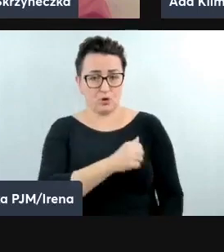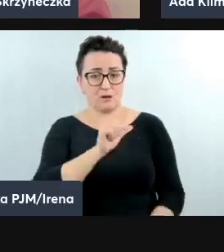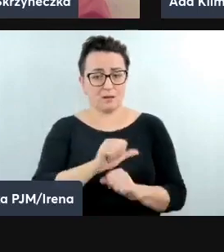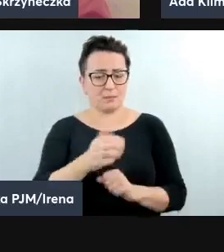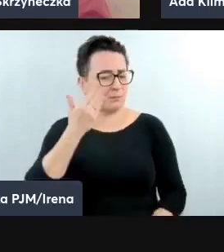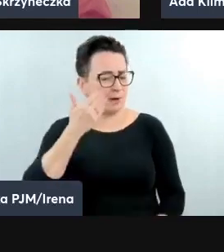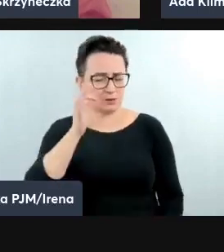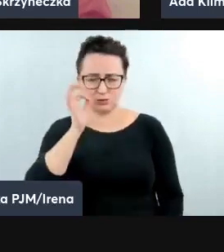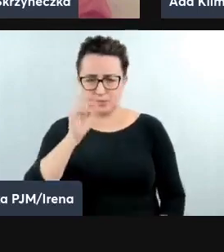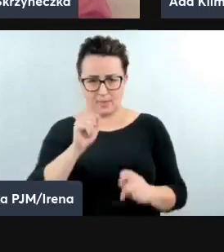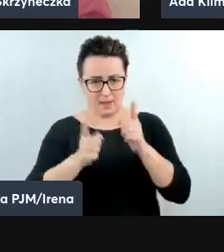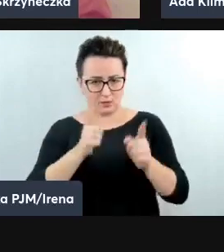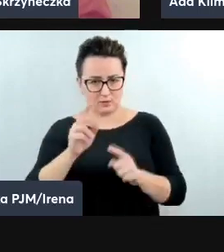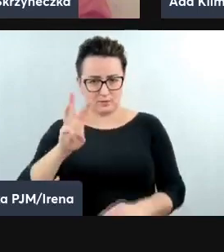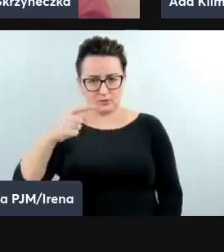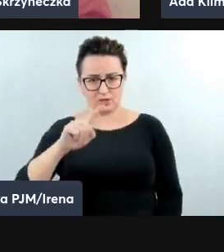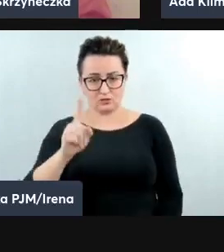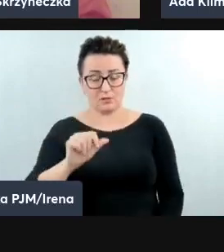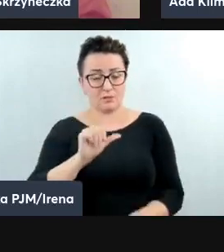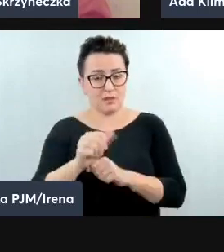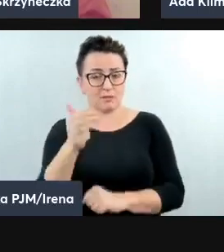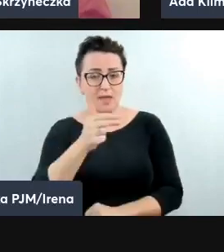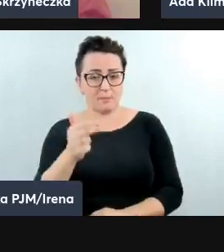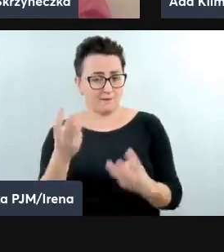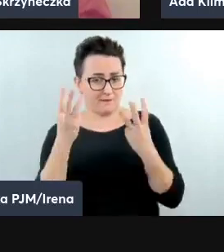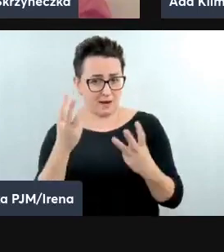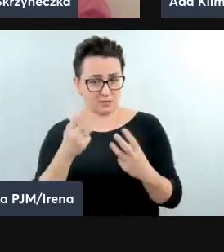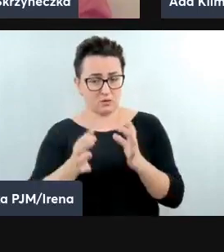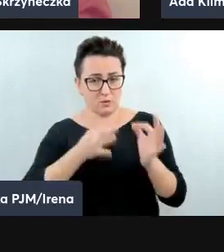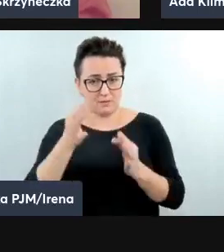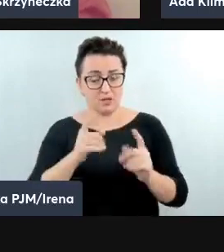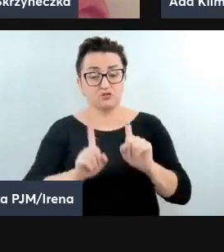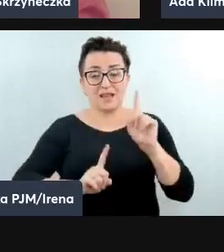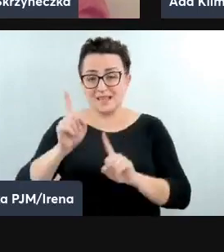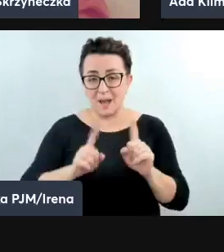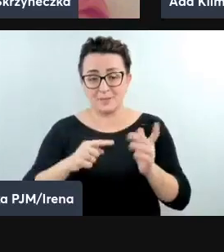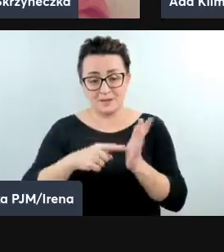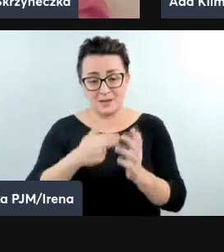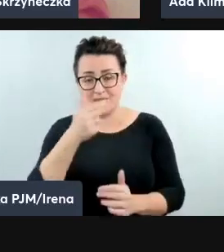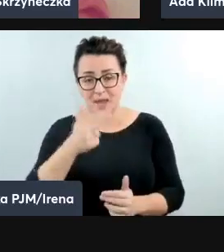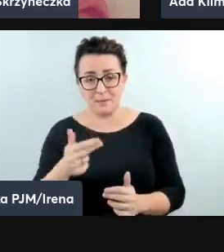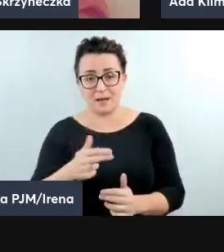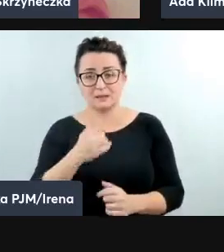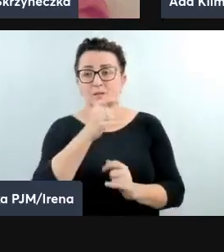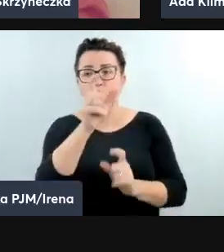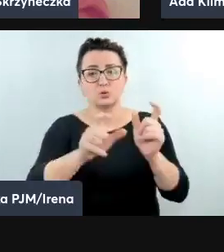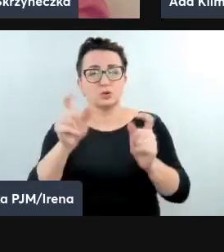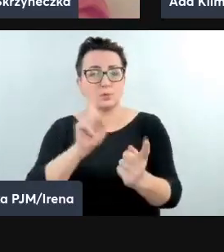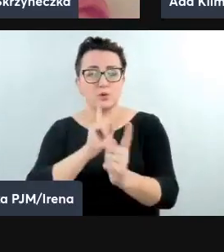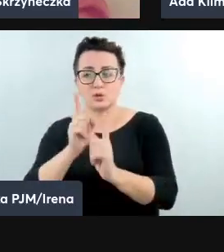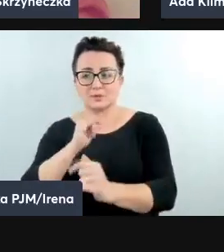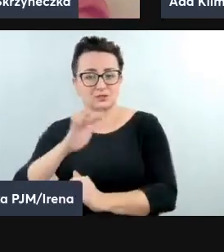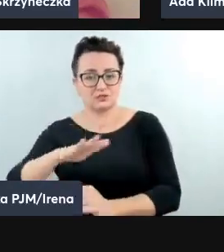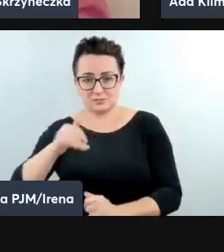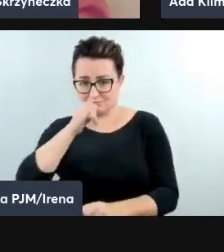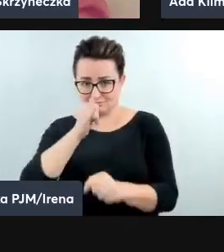ważne tematy, czasami takie, o których z nikim inne dzieci nie porozmawiają. No i to jest właśnie o tym, że